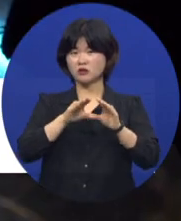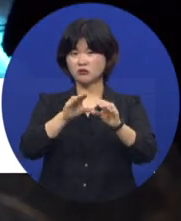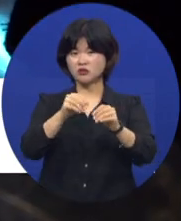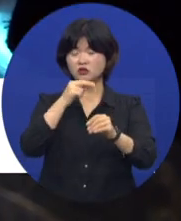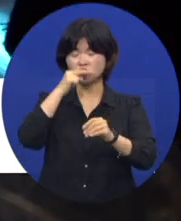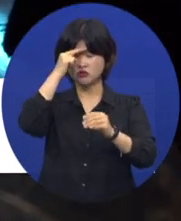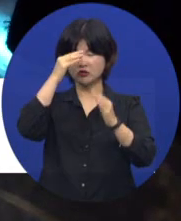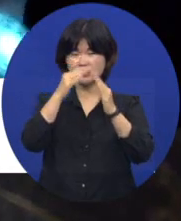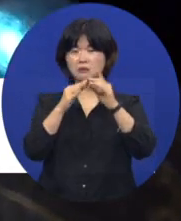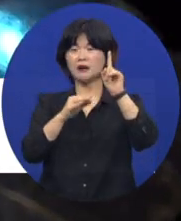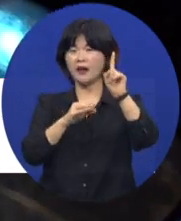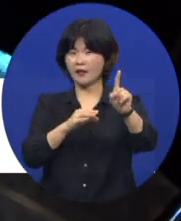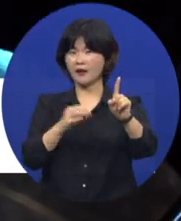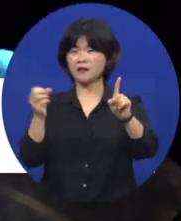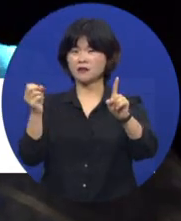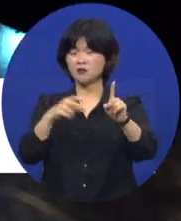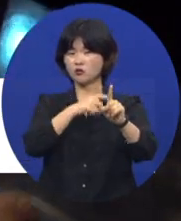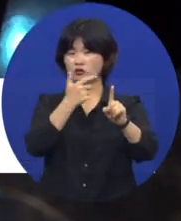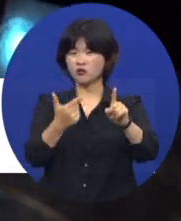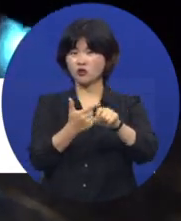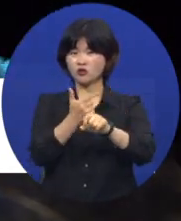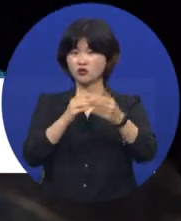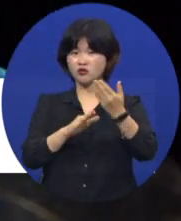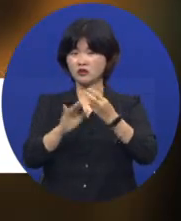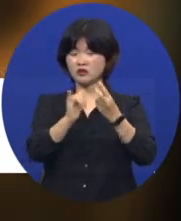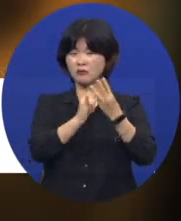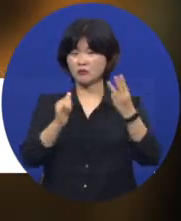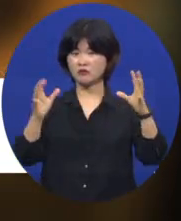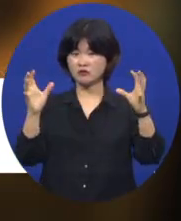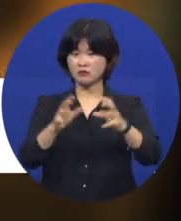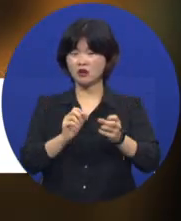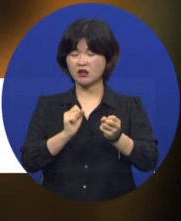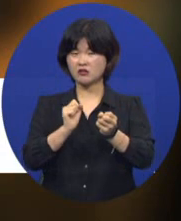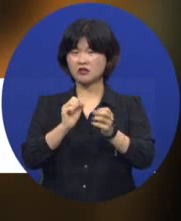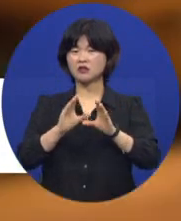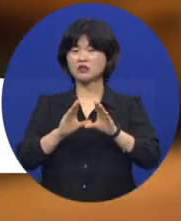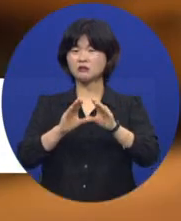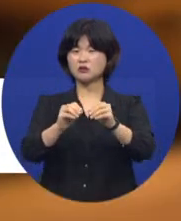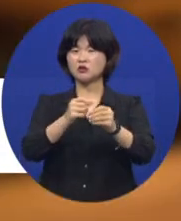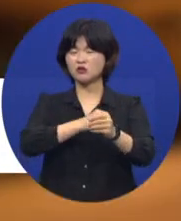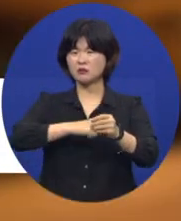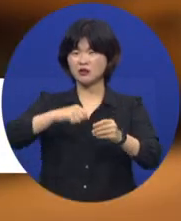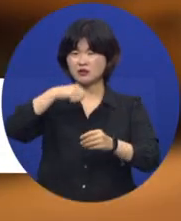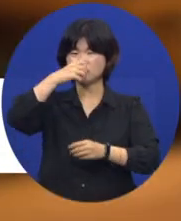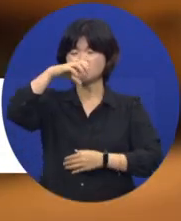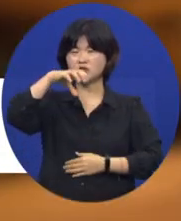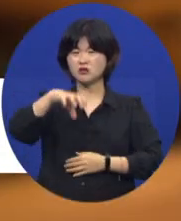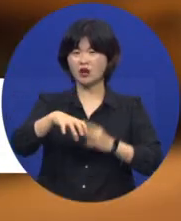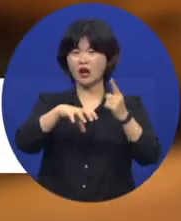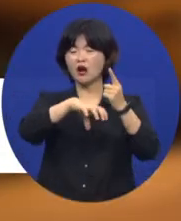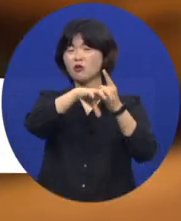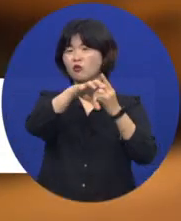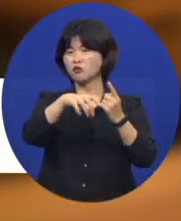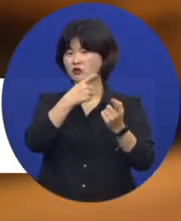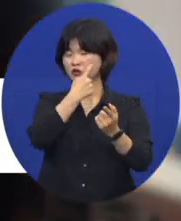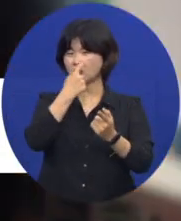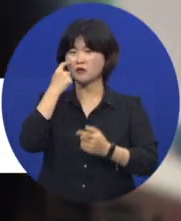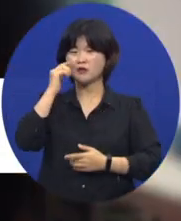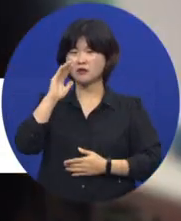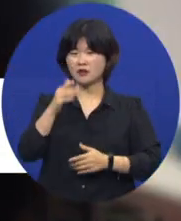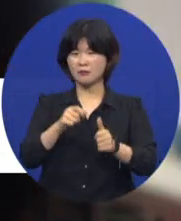유흥 시설 한 곳과 웁 우여 서씨 후 3인 이상 집합 금지 조치를 위반한 일반음식점 한 곳을 적발에